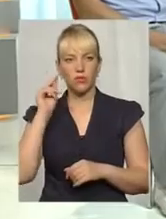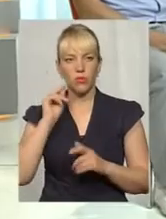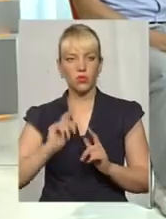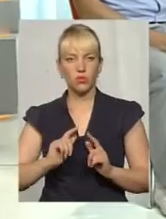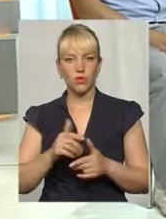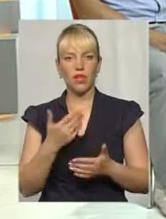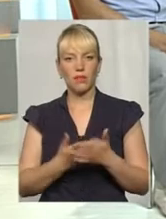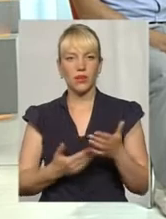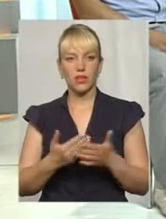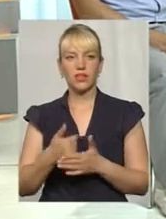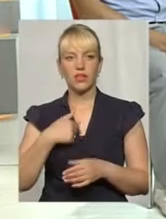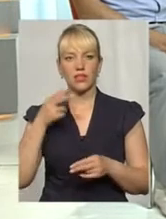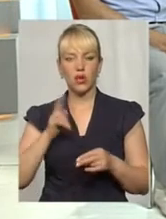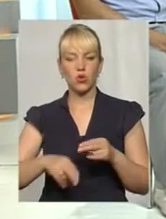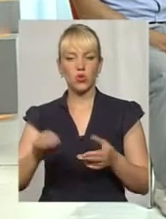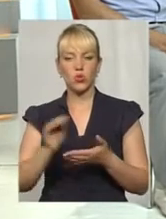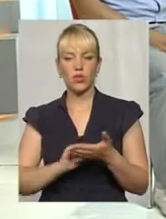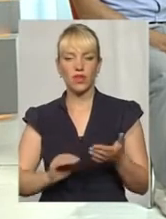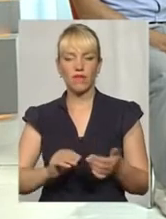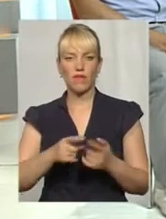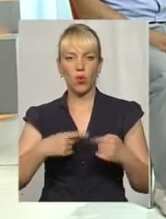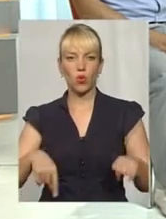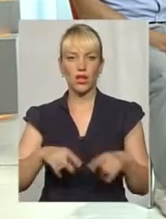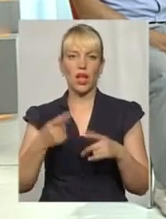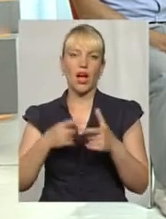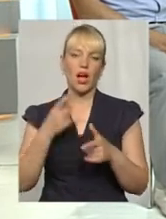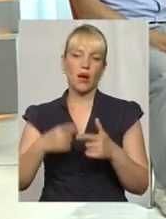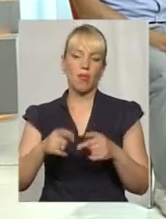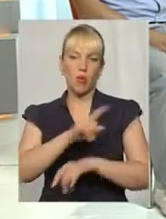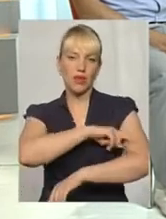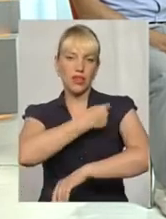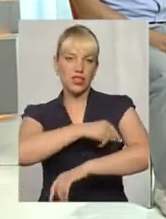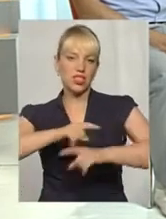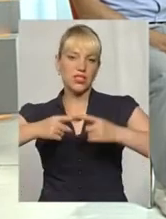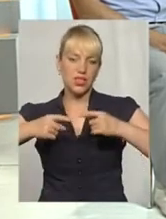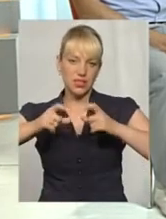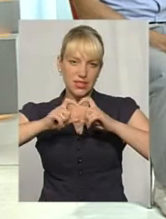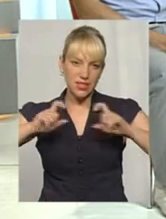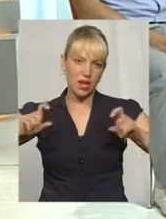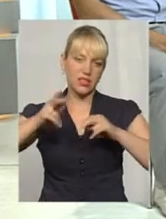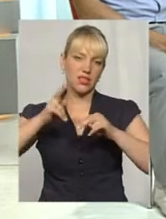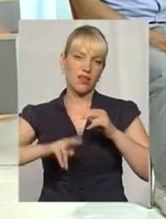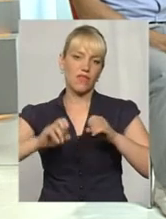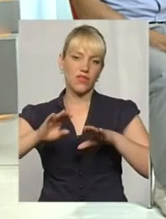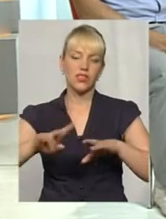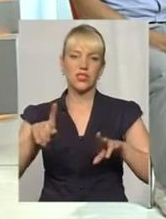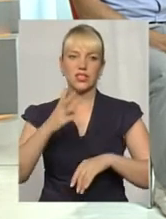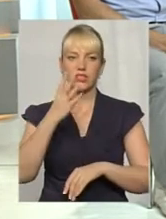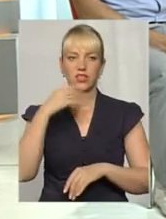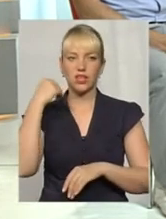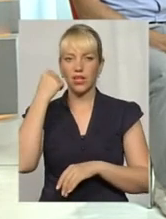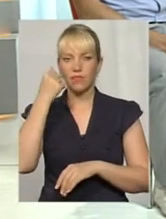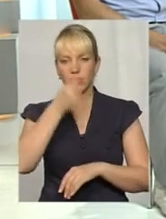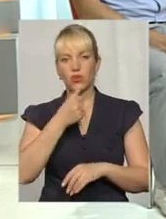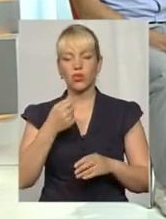я закінчила журфак, чи я закінчила медичний якийсь заклад і вирішила за 4 роки, що хочу я